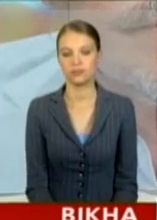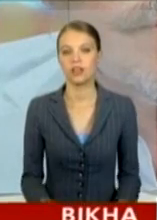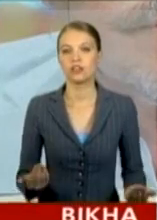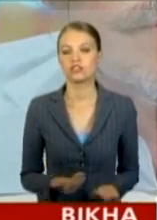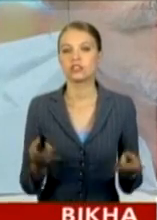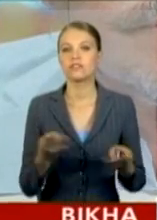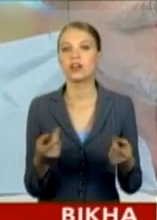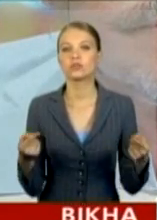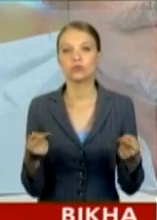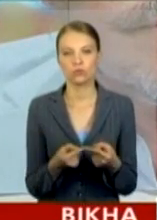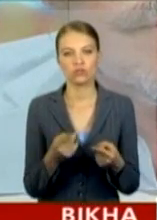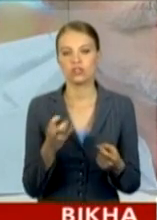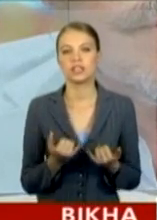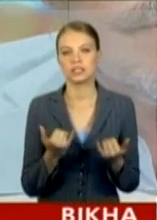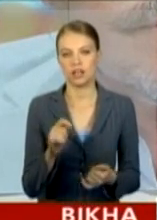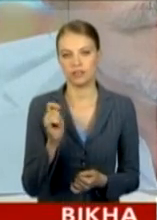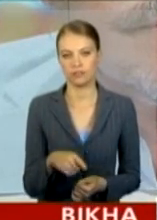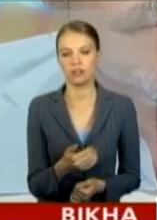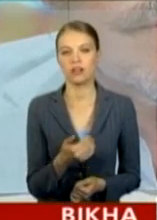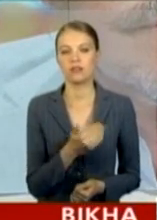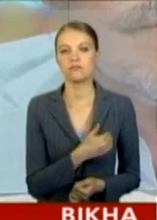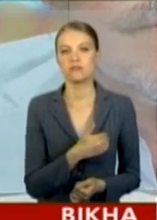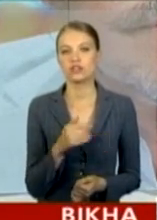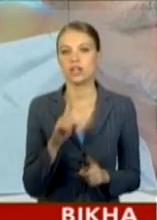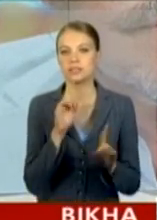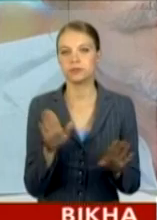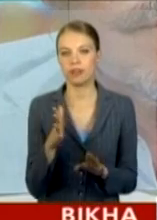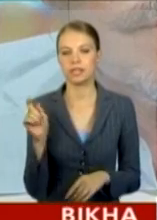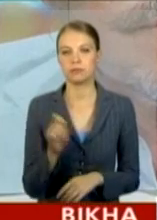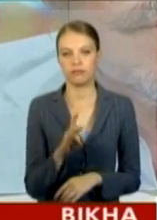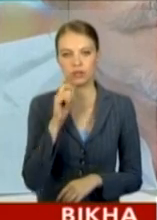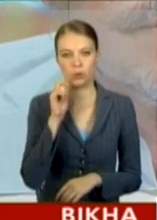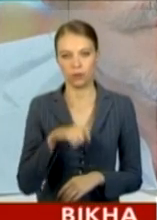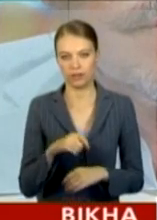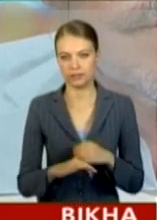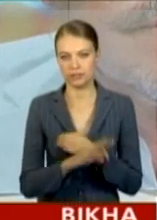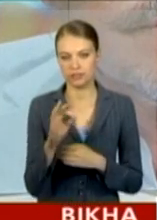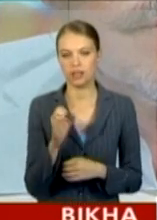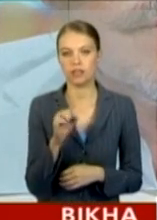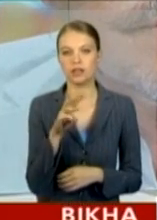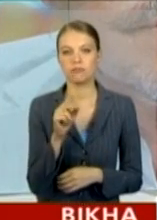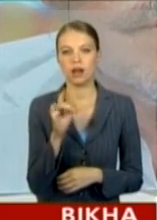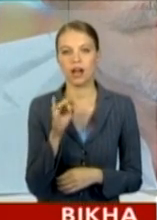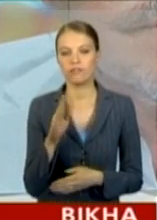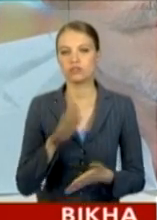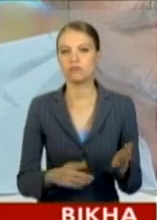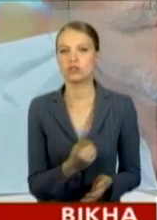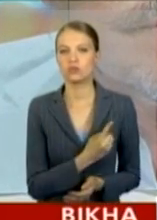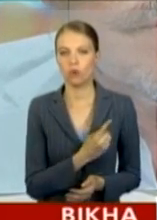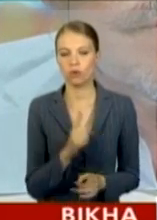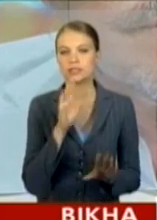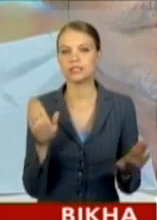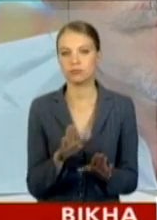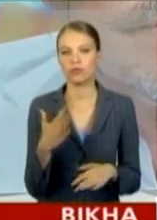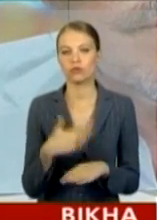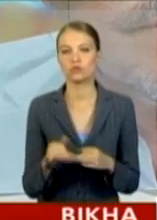Жити варто точно не заради війни, бажає культовий російський співак, який приїхав на український схід. Андрій Макаревич без охорони і почту заспівав